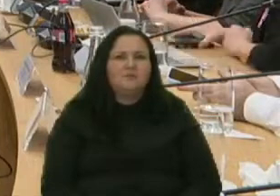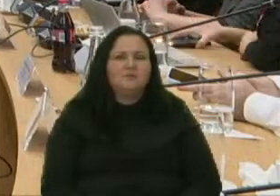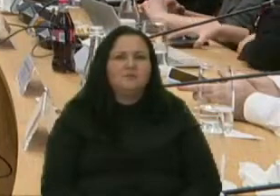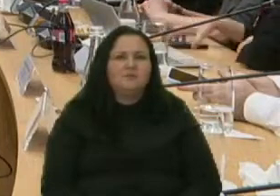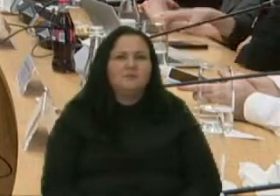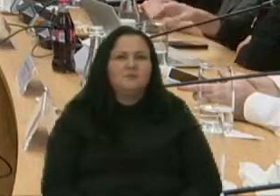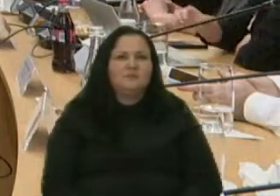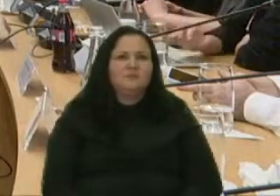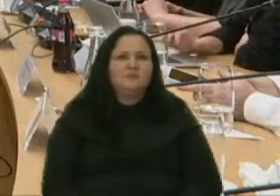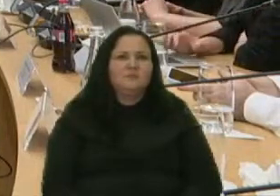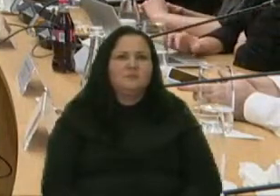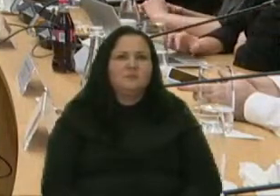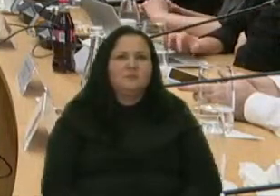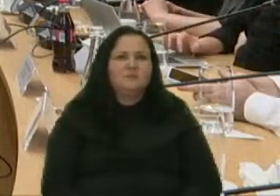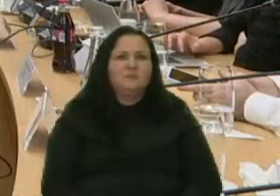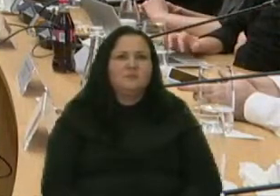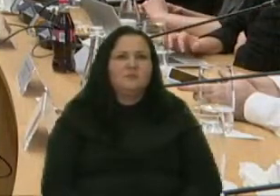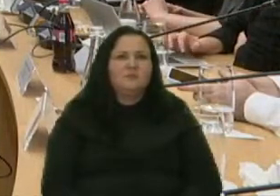domnul